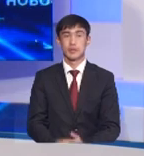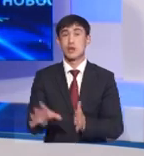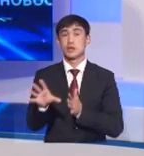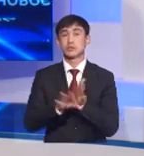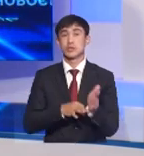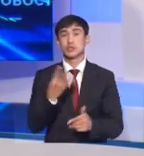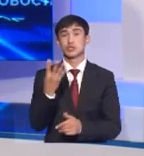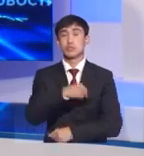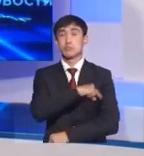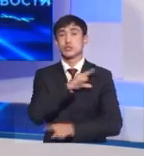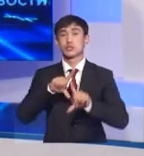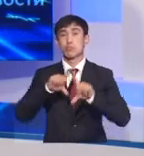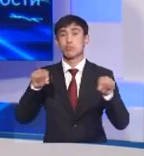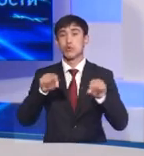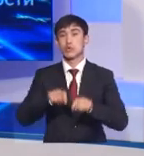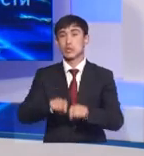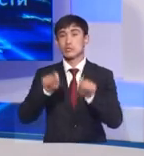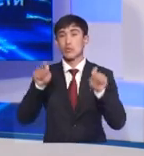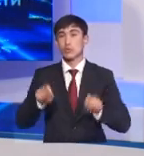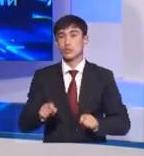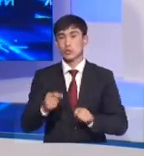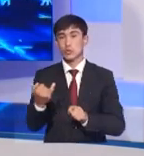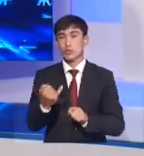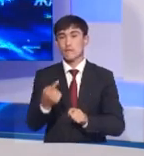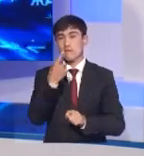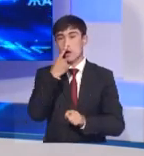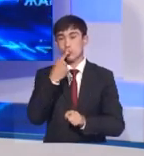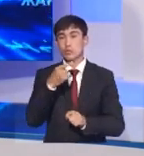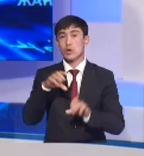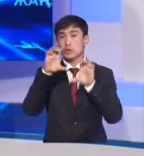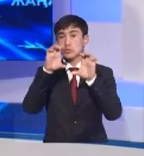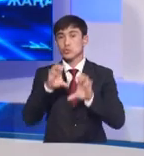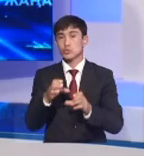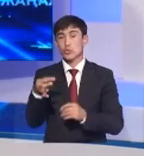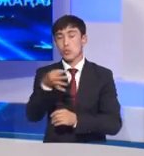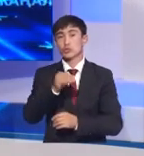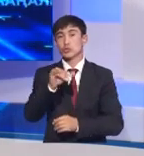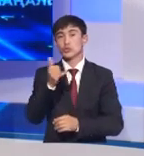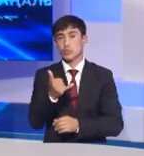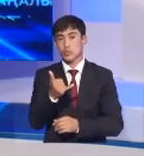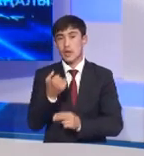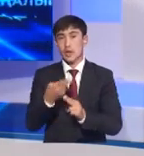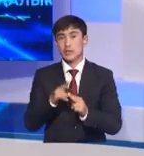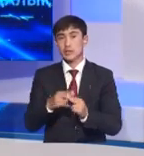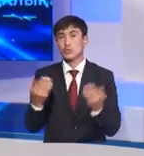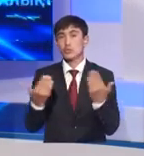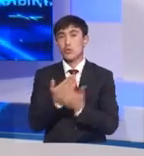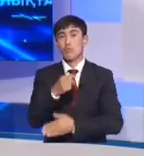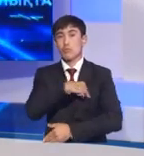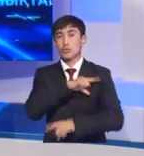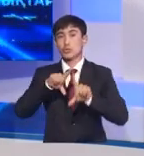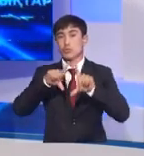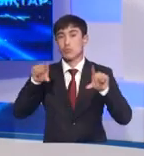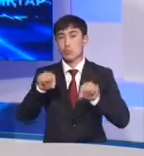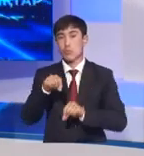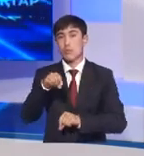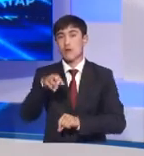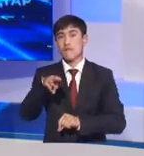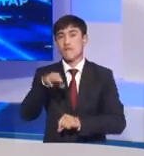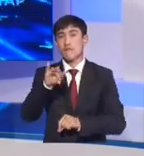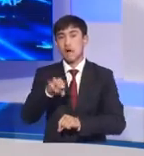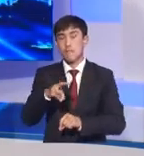Сразу 4 медицинских пункта распахнули свои двери в канун Дня Конституции в области ЖЭЦу. Один из современных